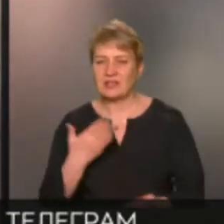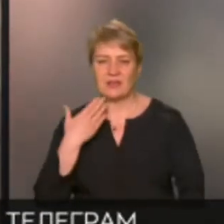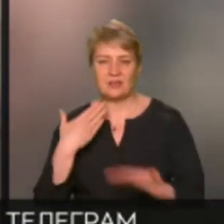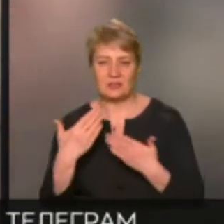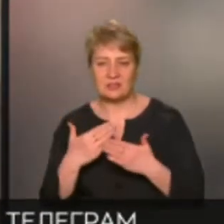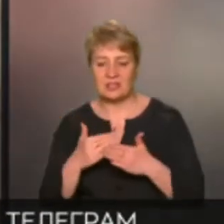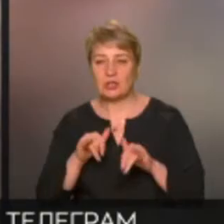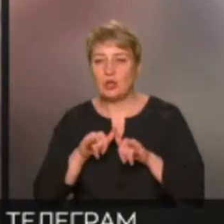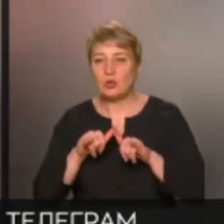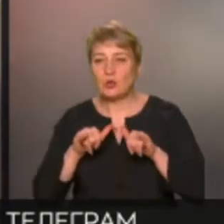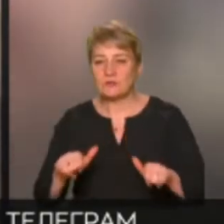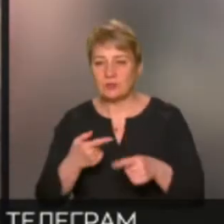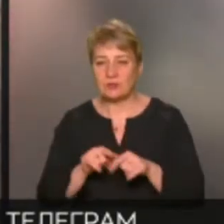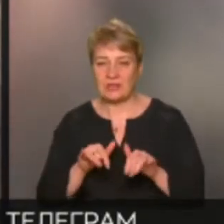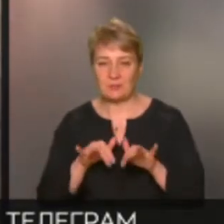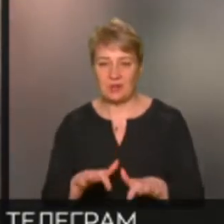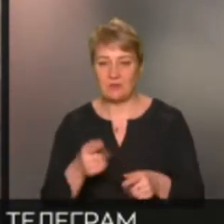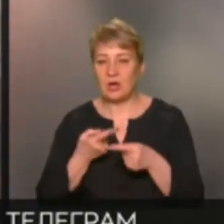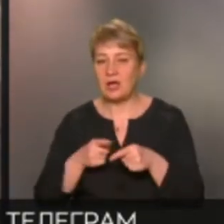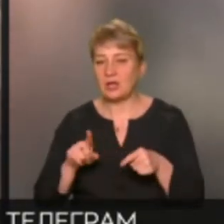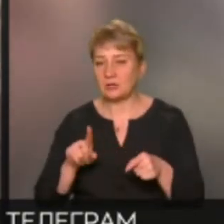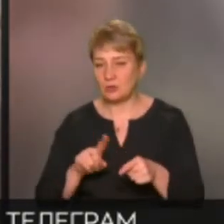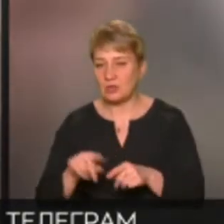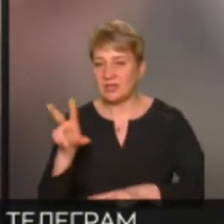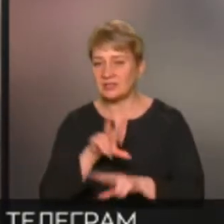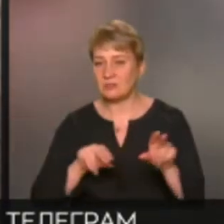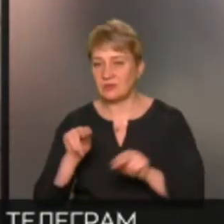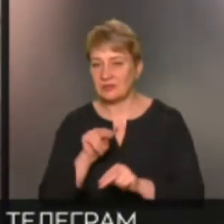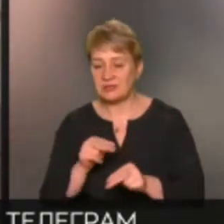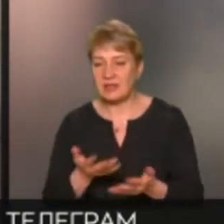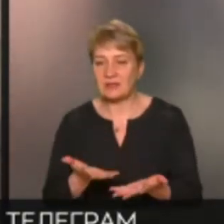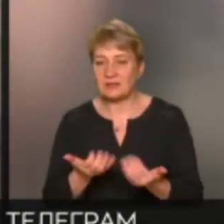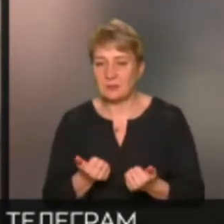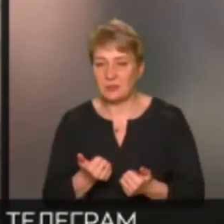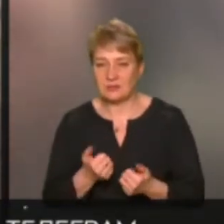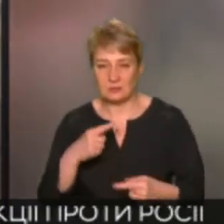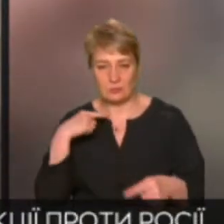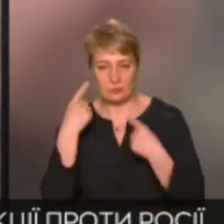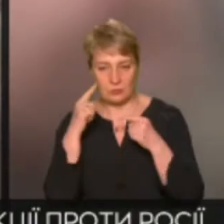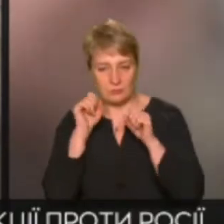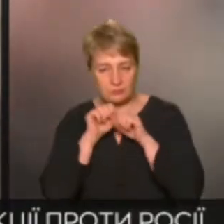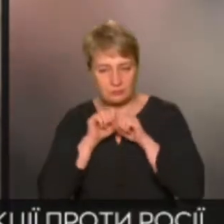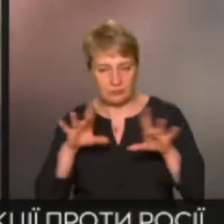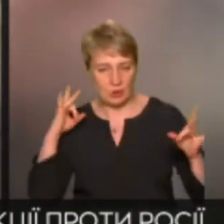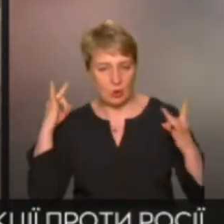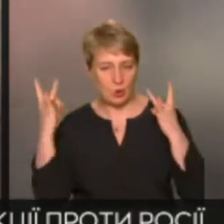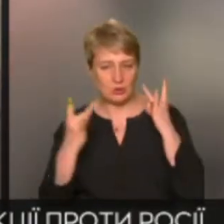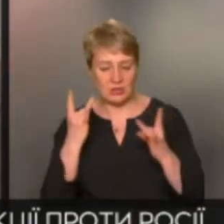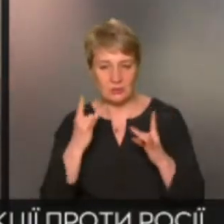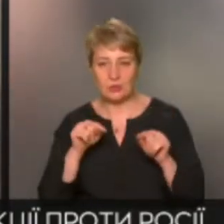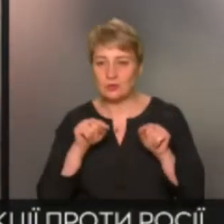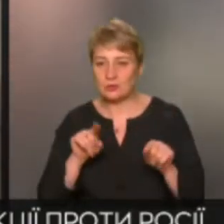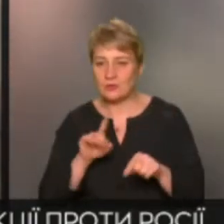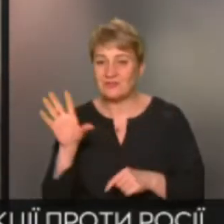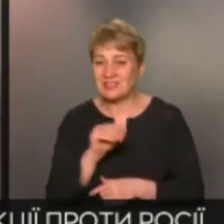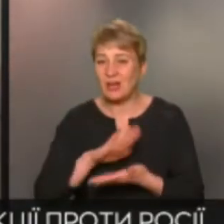цієї справи, котра, сподіваюся, набере такого шаленого розголосу, що всі